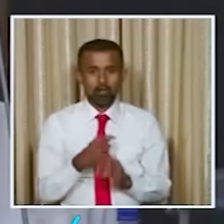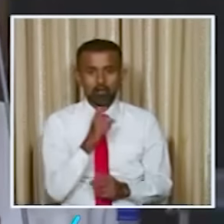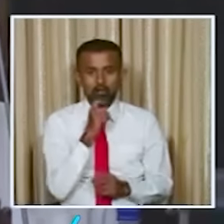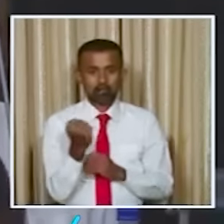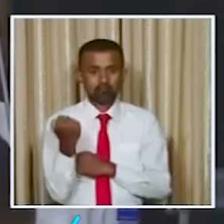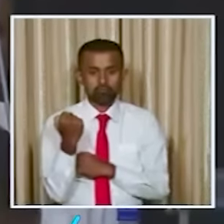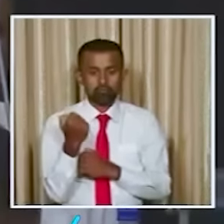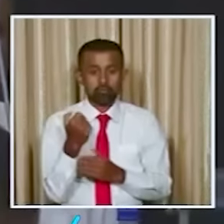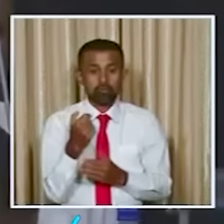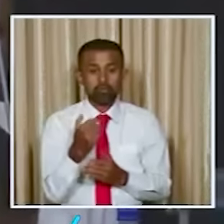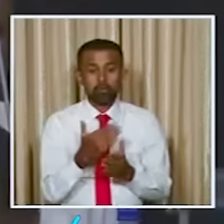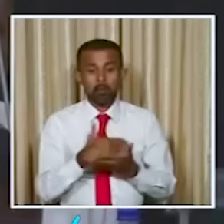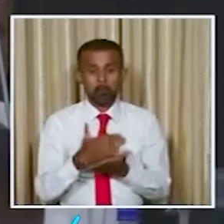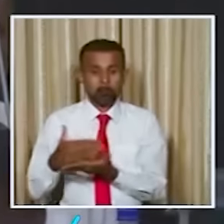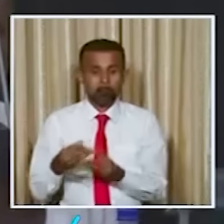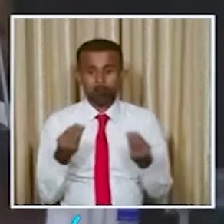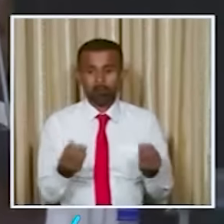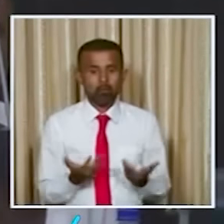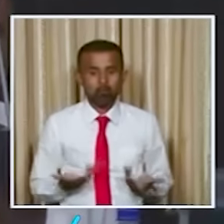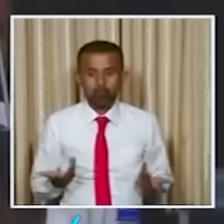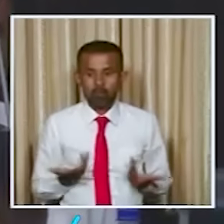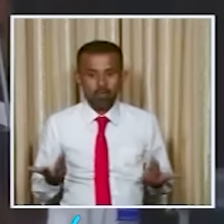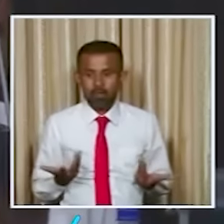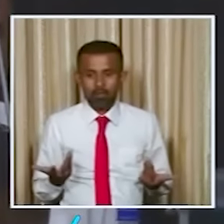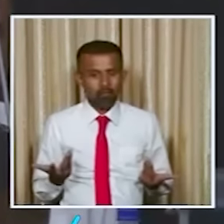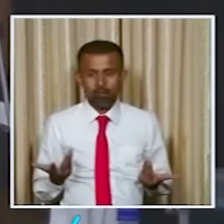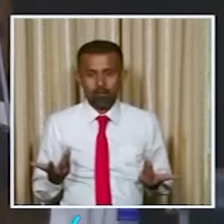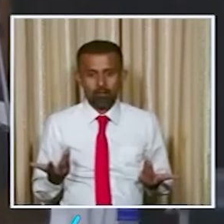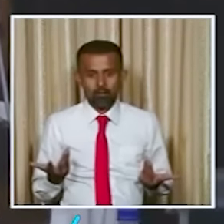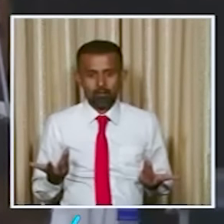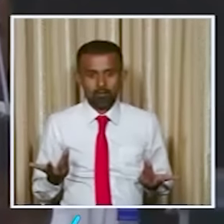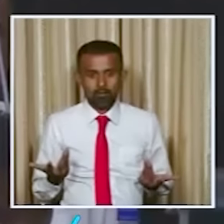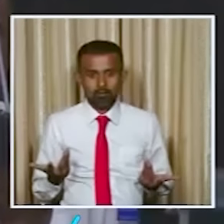බලය විමධ්‍යගත කිරීමේ හැකියාවක් නැහැ. ඒ කියන්නේ මේ මොකද්ද?